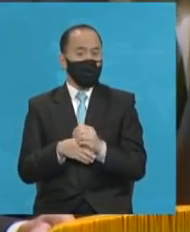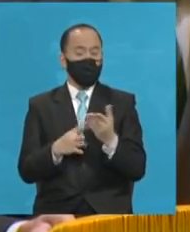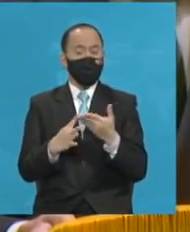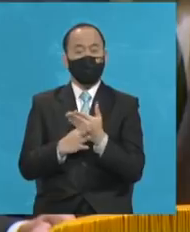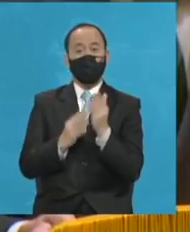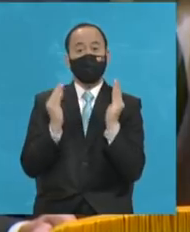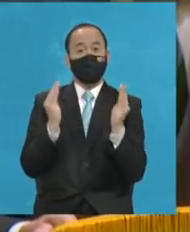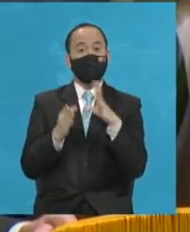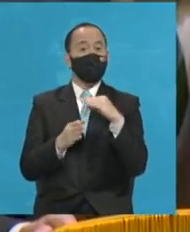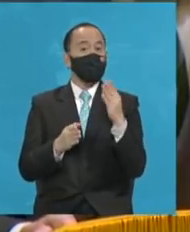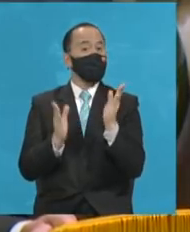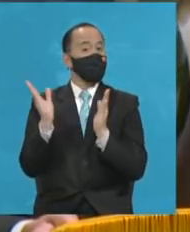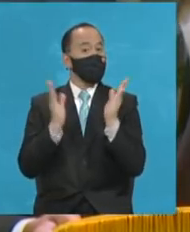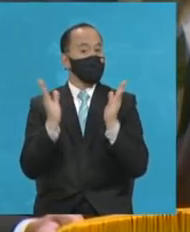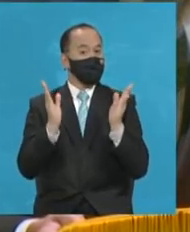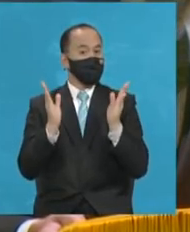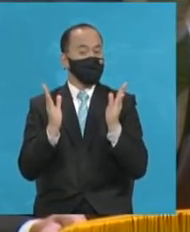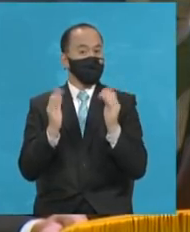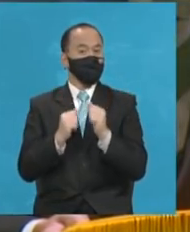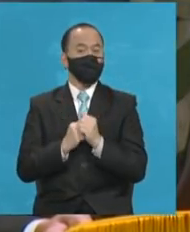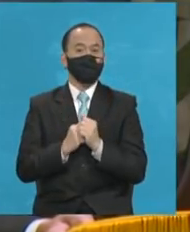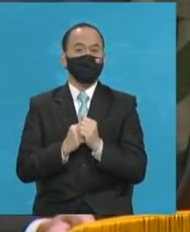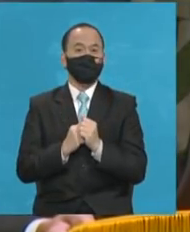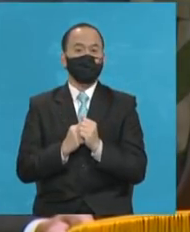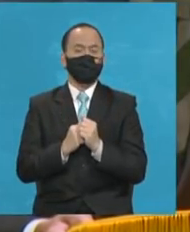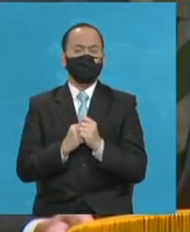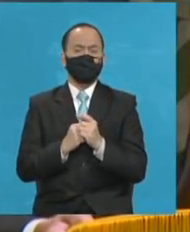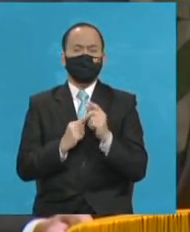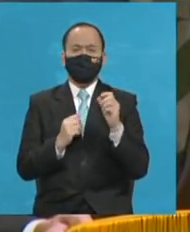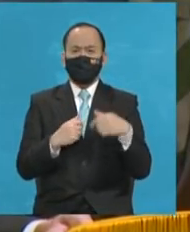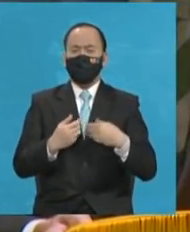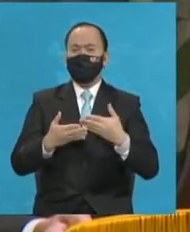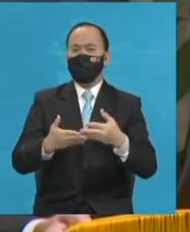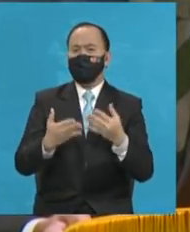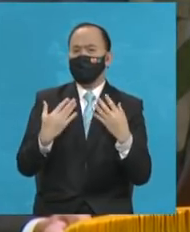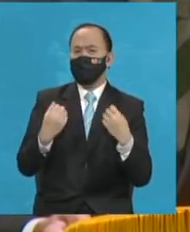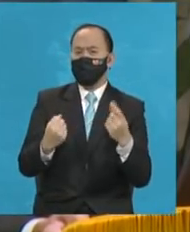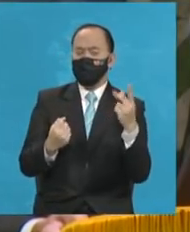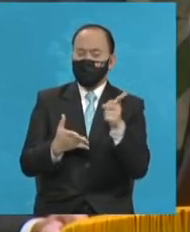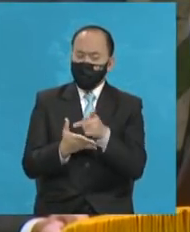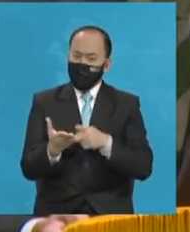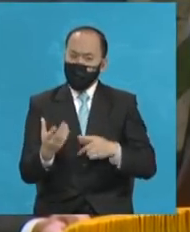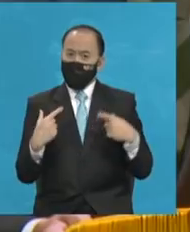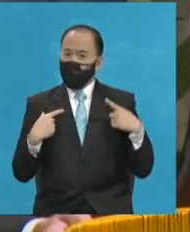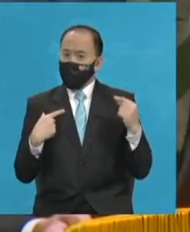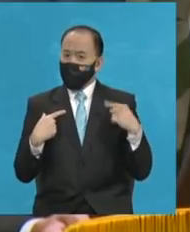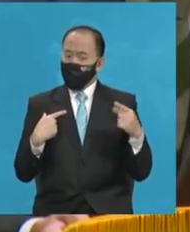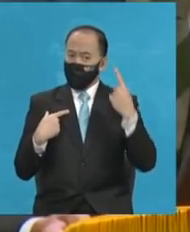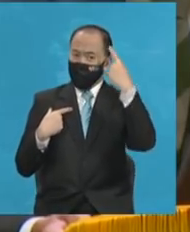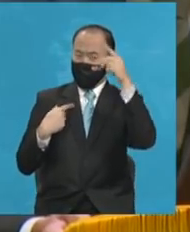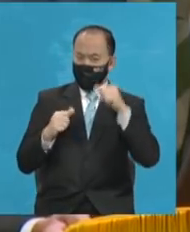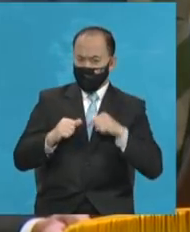kita ini akan memberi keyakinan begitu pihak swasta untuk